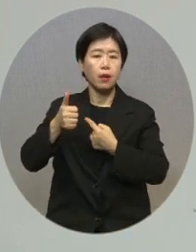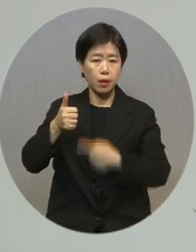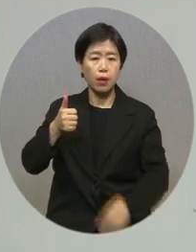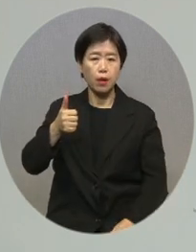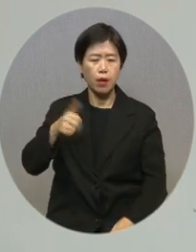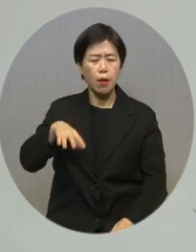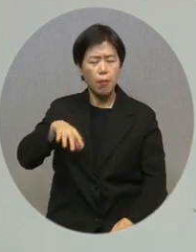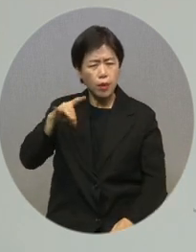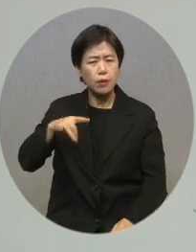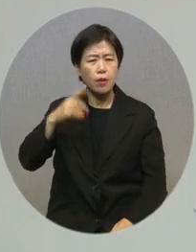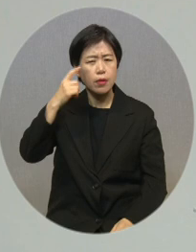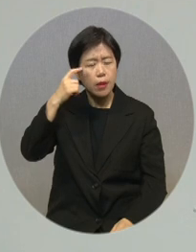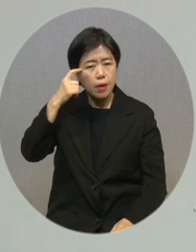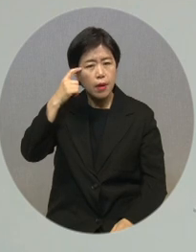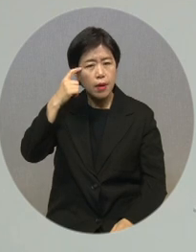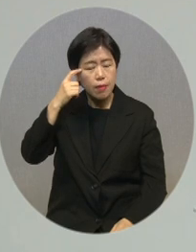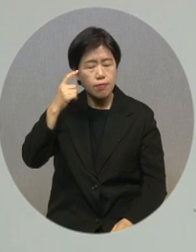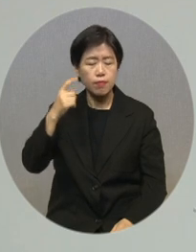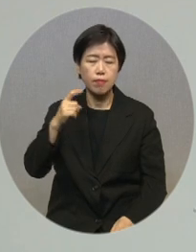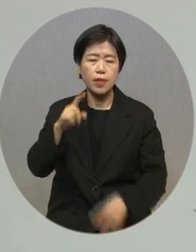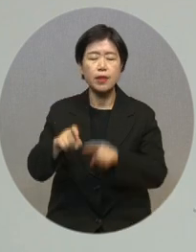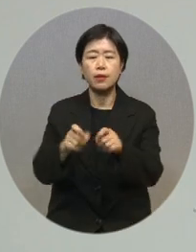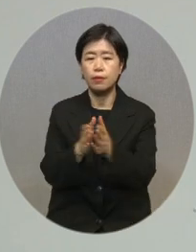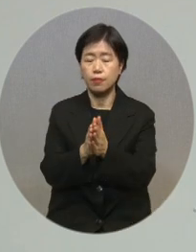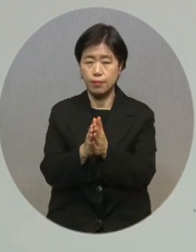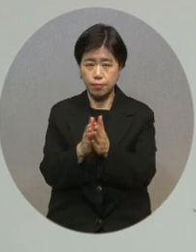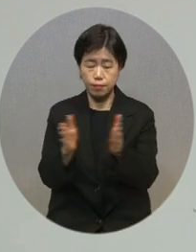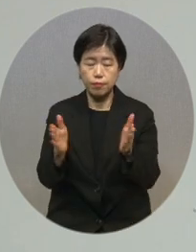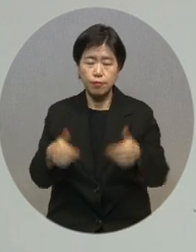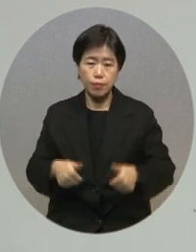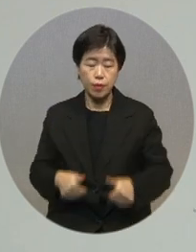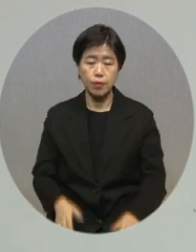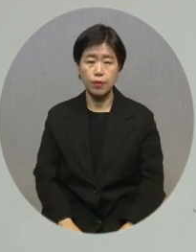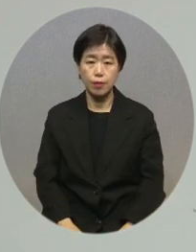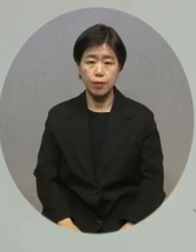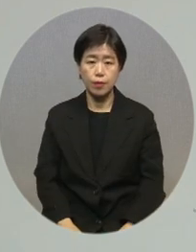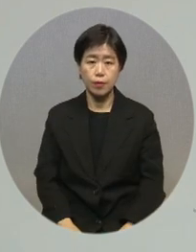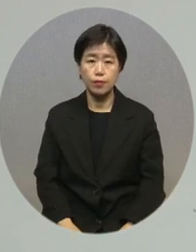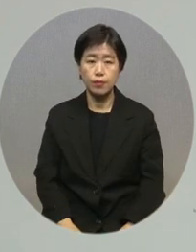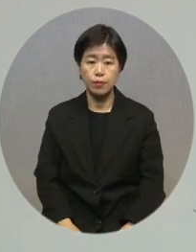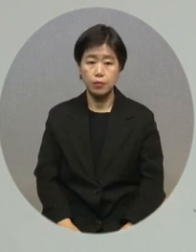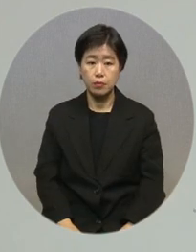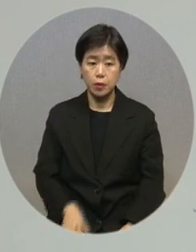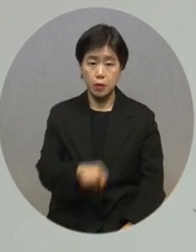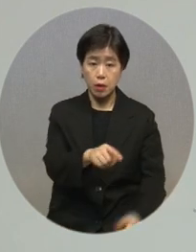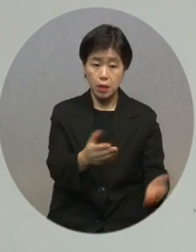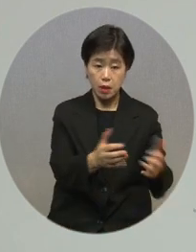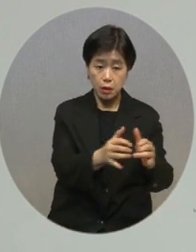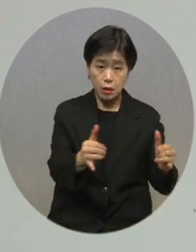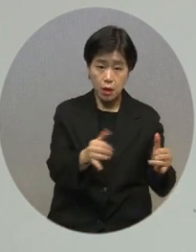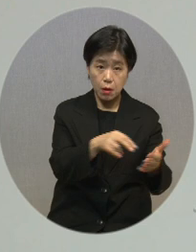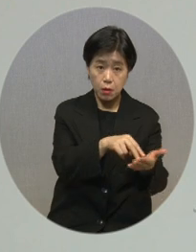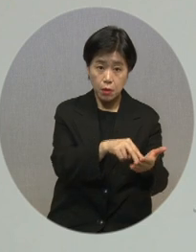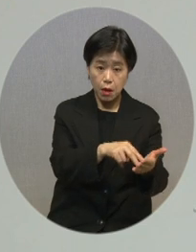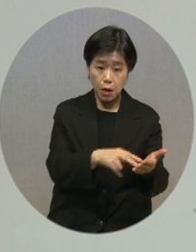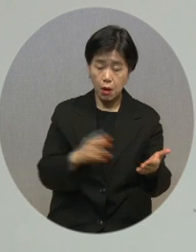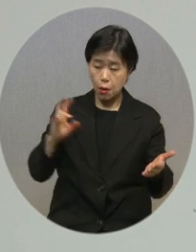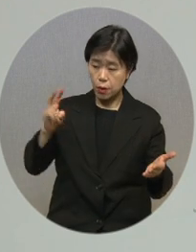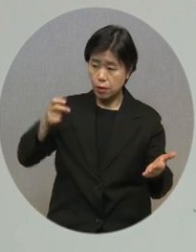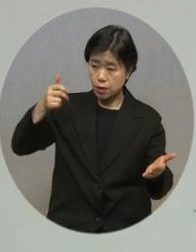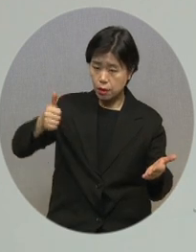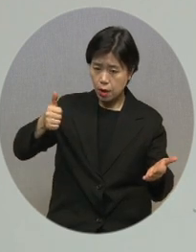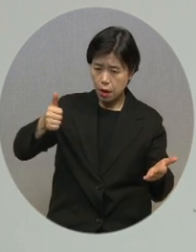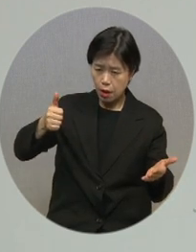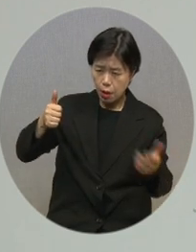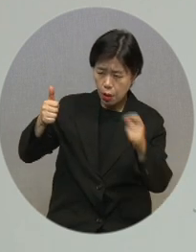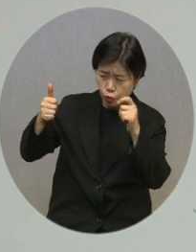그렇죠. 하는 노력이 더 가장 중요하다고 네. 생각합니다. 사업주가 그 근로자들을 눈치 보게 만들면 네. 근로자들이 신청을 못 하지 않습니까?